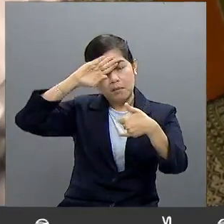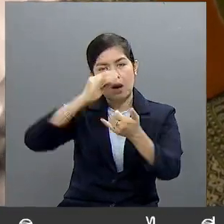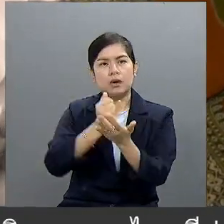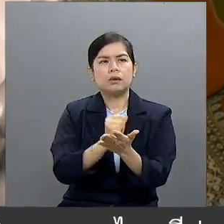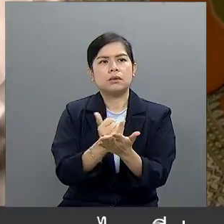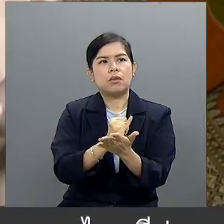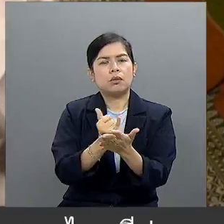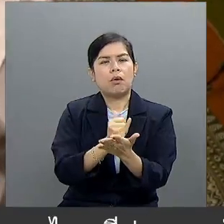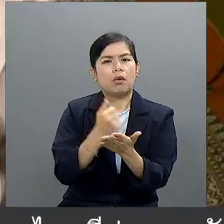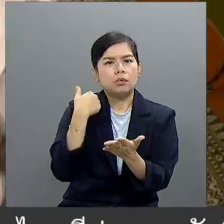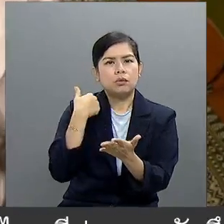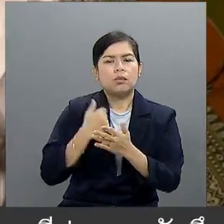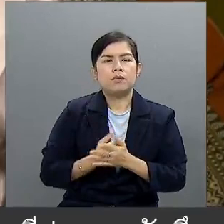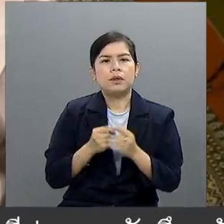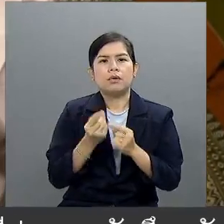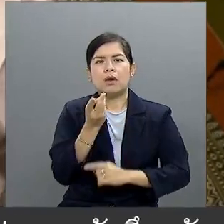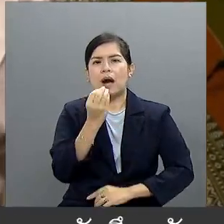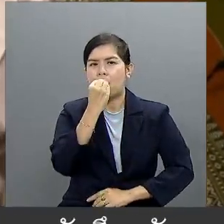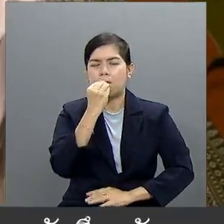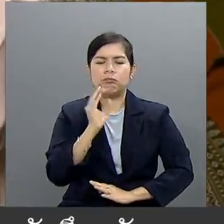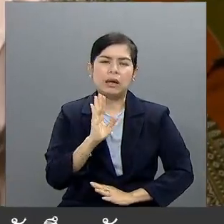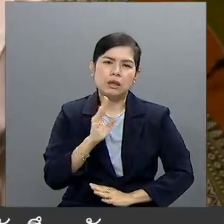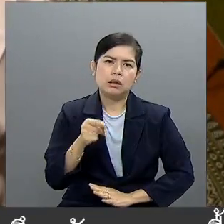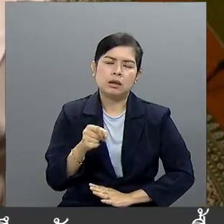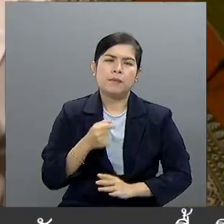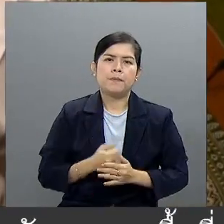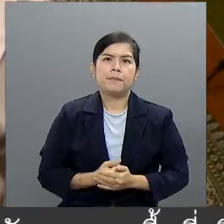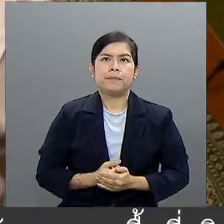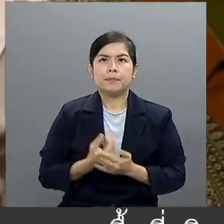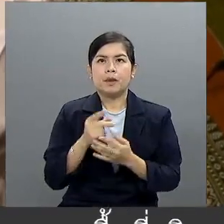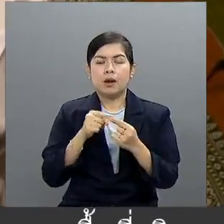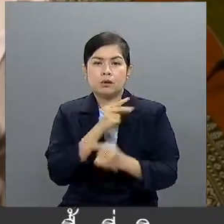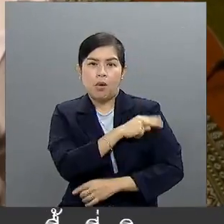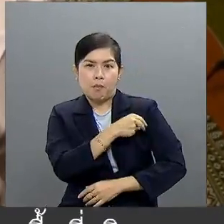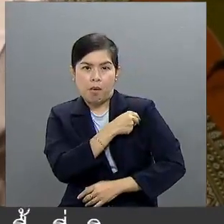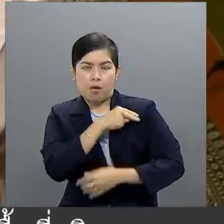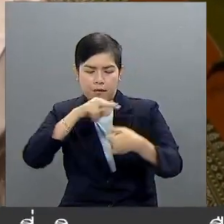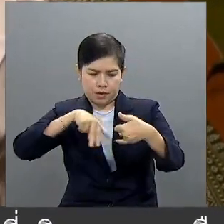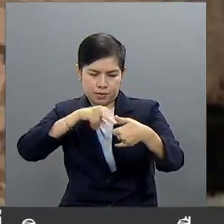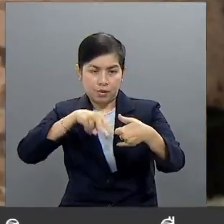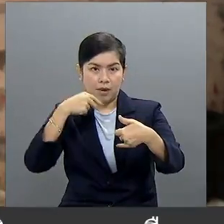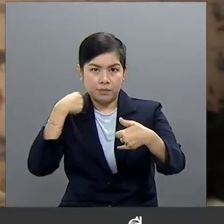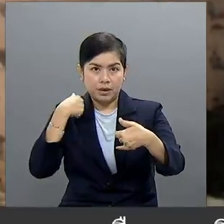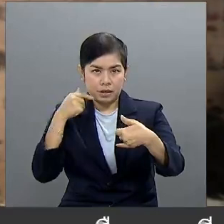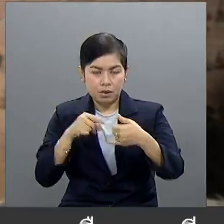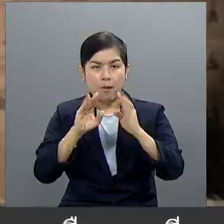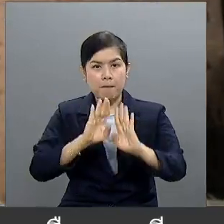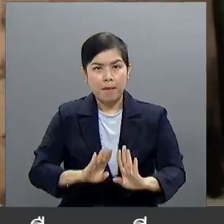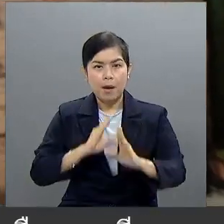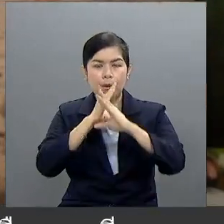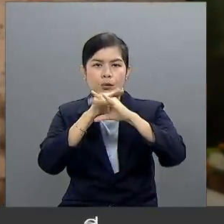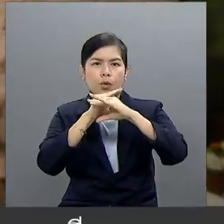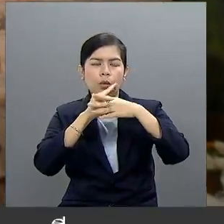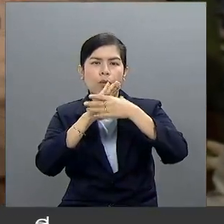ข้าวก็ไม่กินเสร็จแล้วเอาหมอมารักษาโดยการใช้เครื่องดนตรีคือแคน